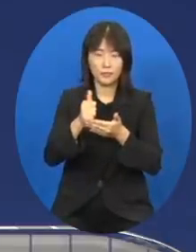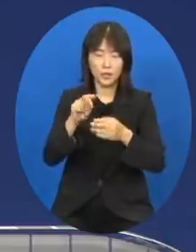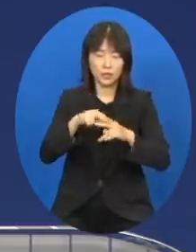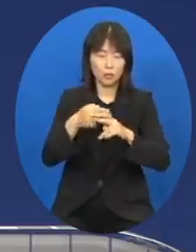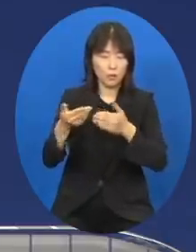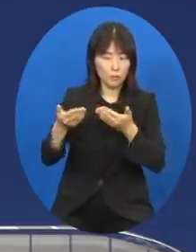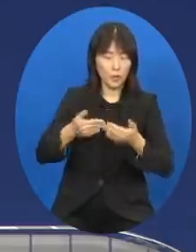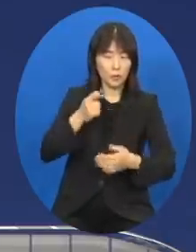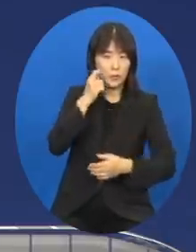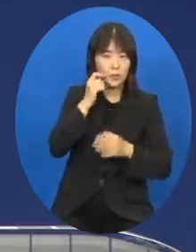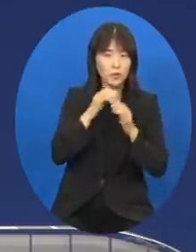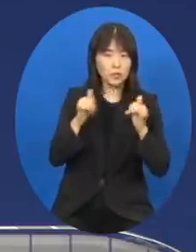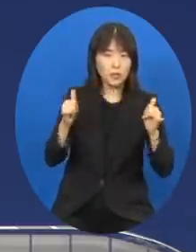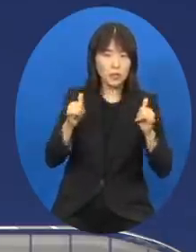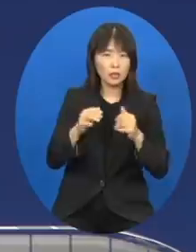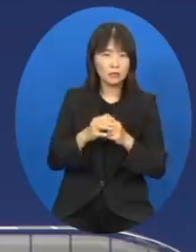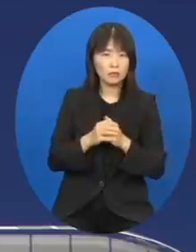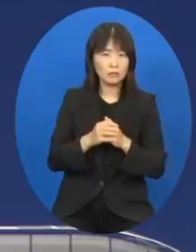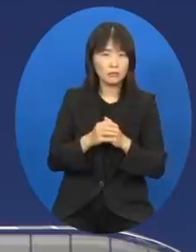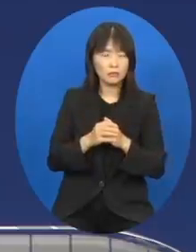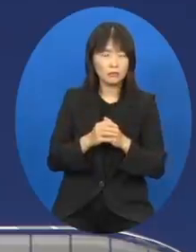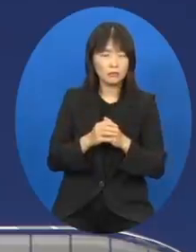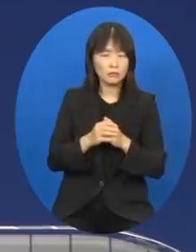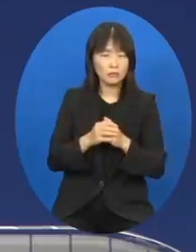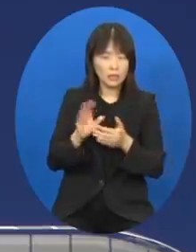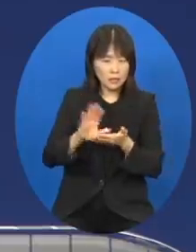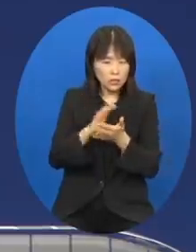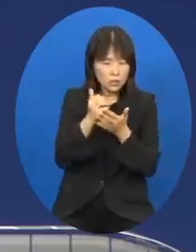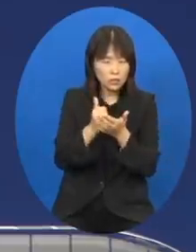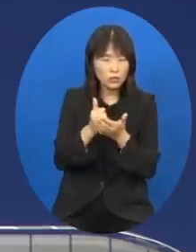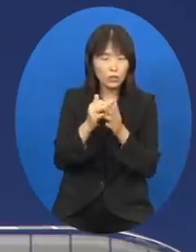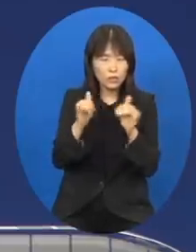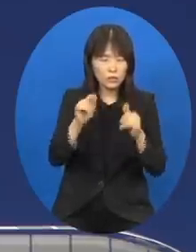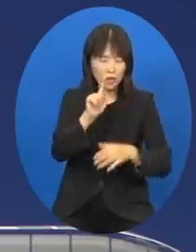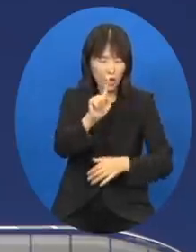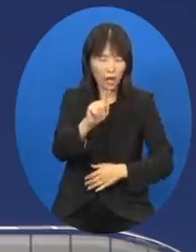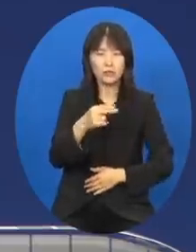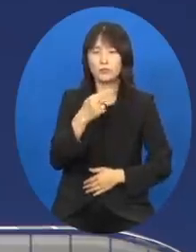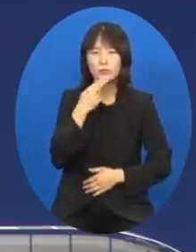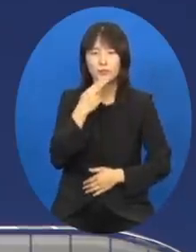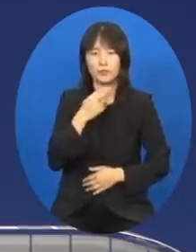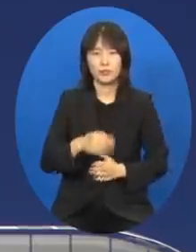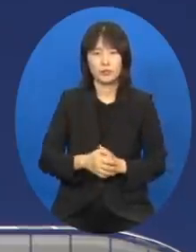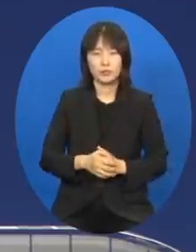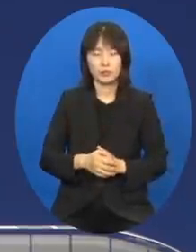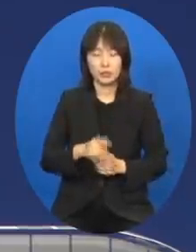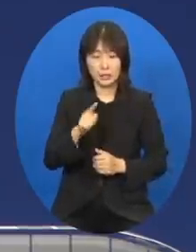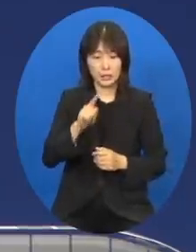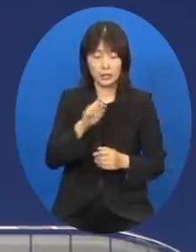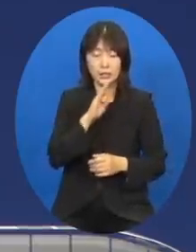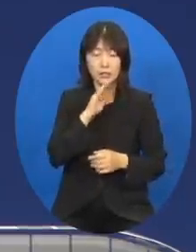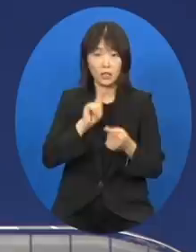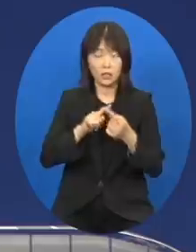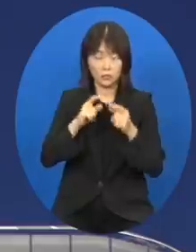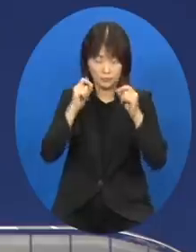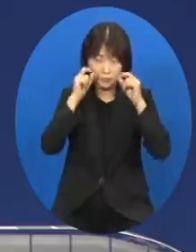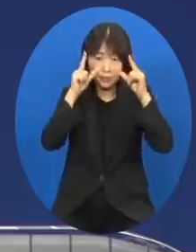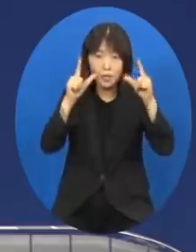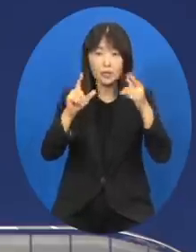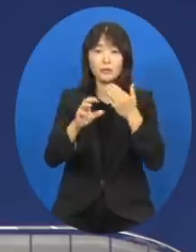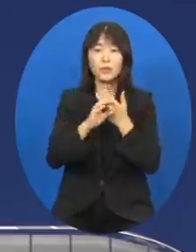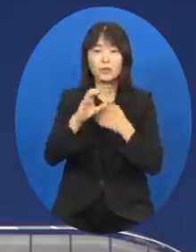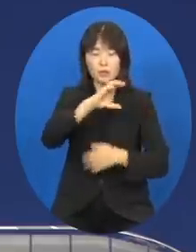선물로 못 받으신 분은 그리스도인은 한 사람도 없습니다. 우리가 그 사실에 대해서 눈이 뜨이면